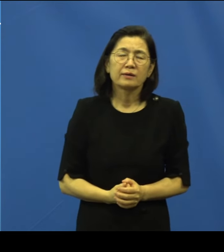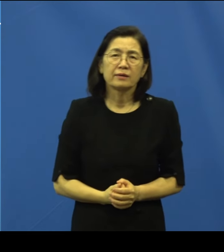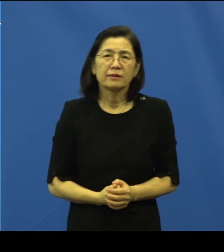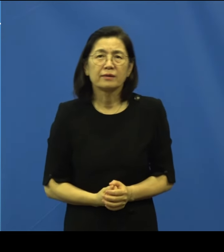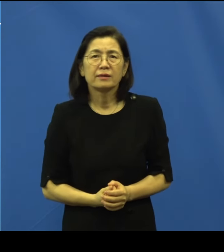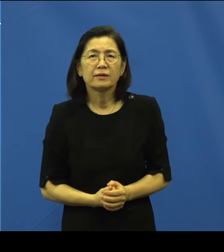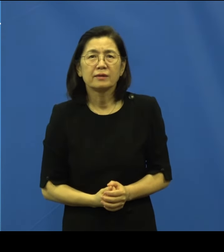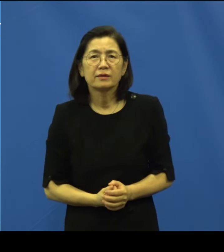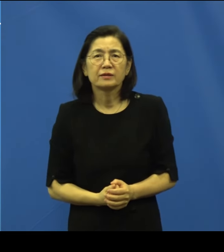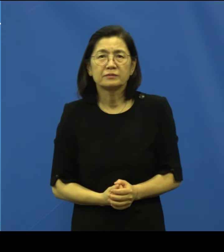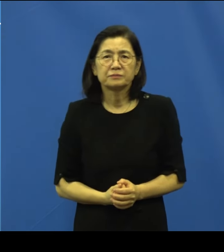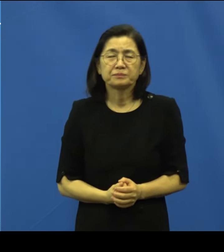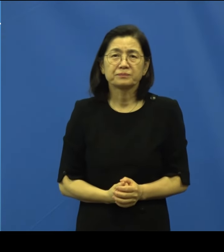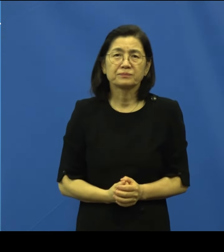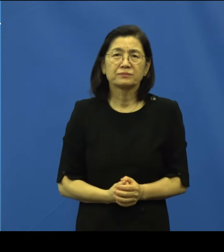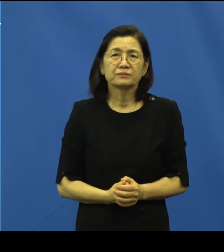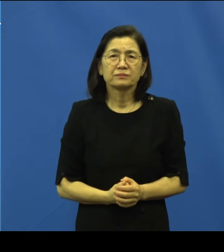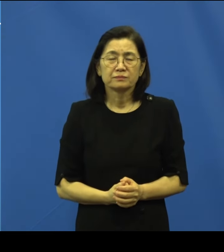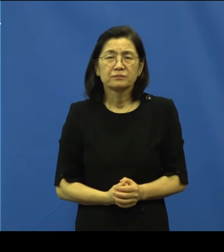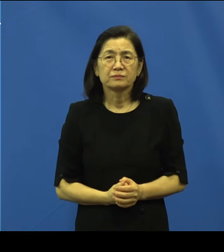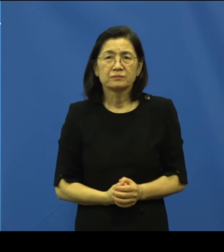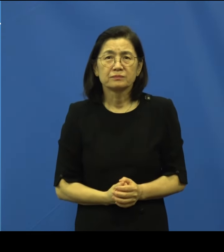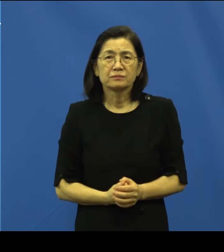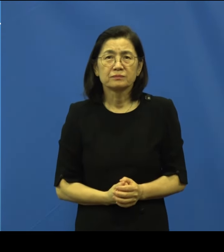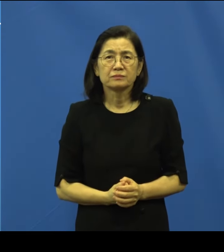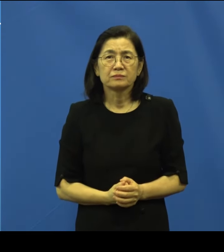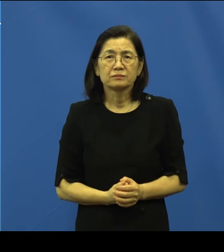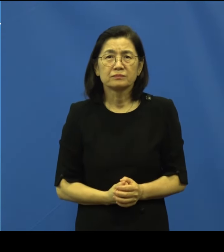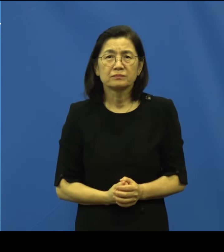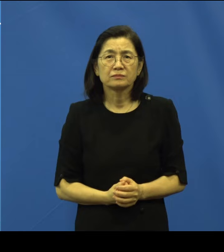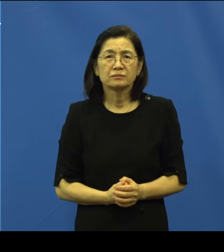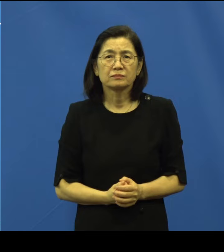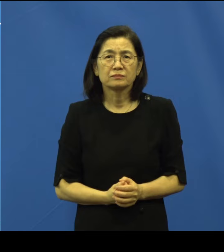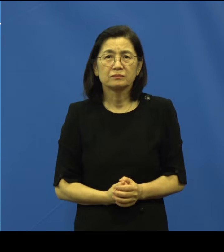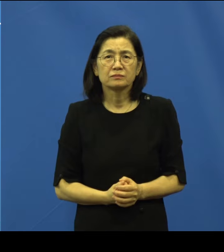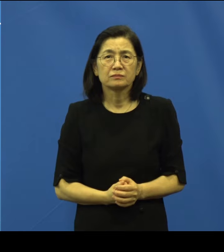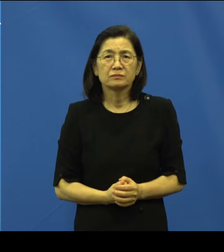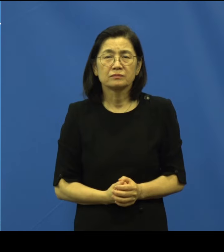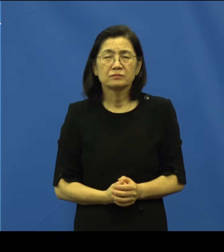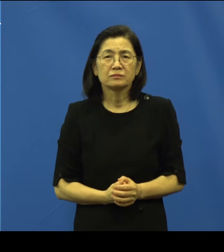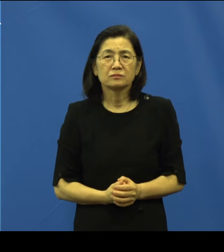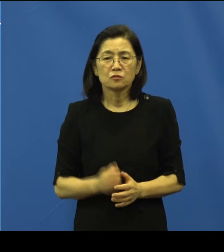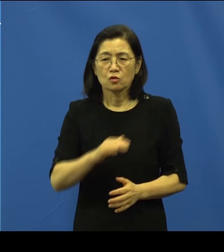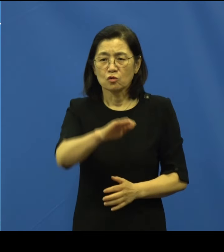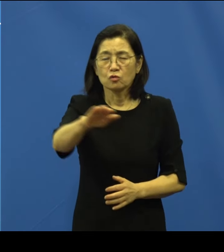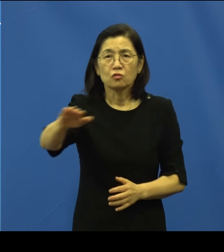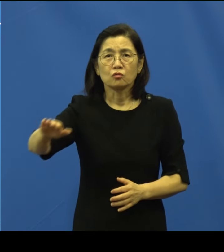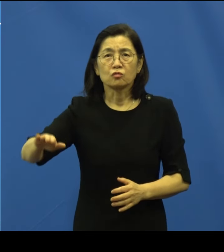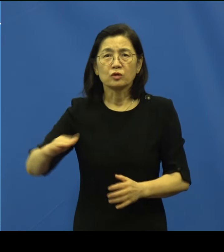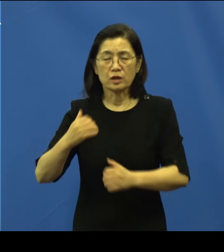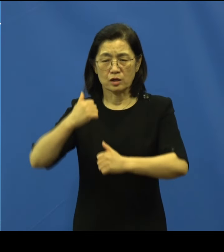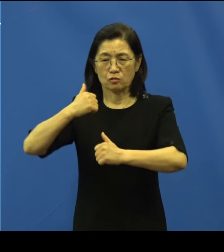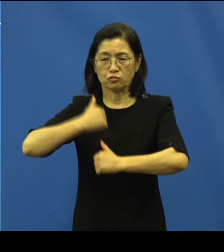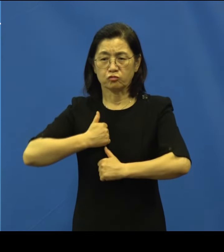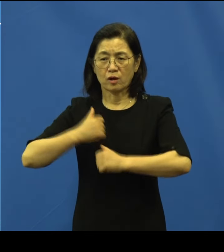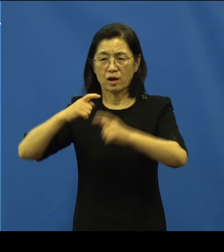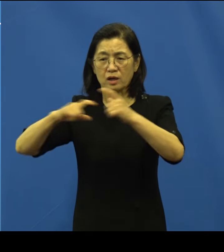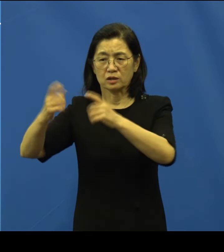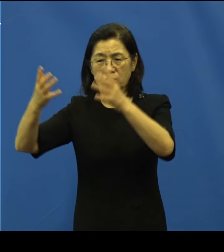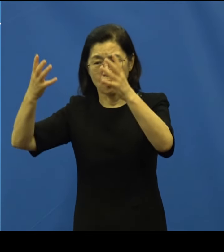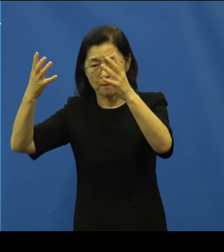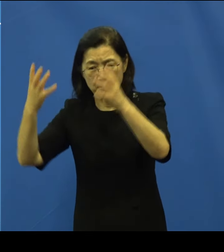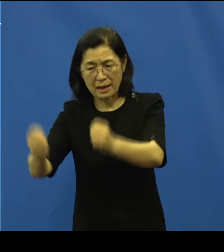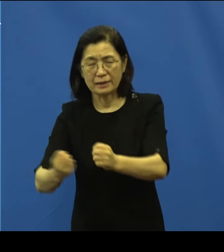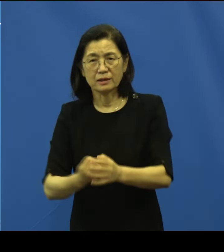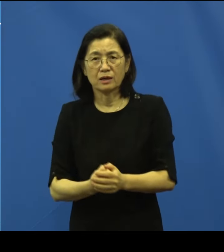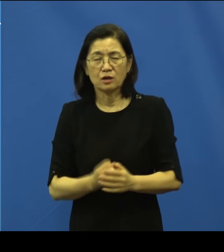사실이에요. 이게 사실. 문제는 그걸 못 보는 거죠. 눈이 열려야 돼요. 두려움에 빠져 있는 사람에게는 아무리 말을